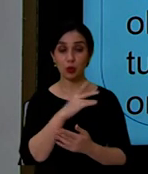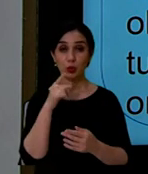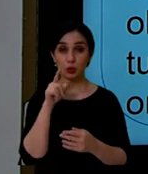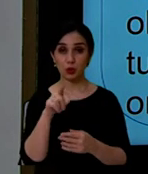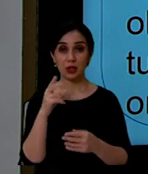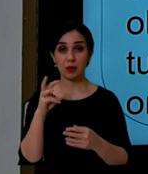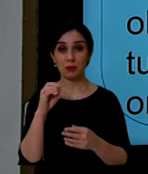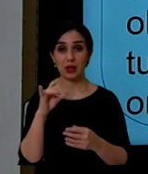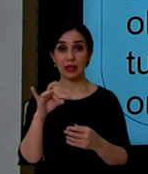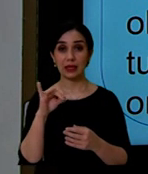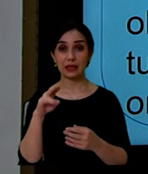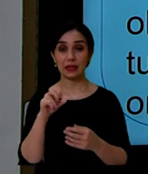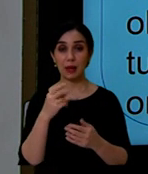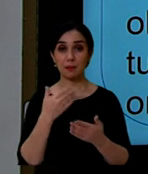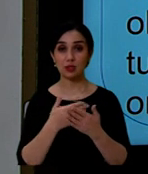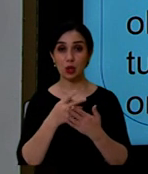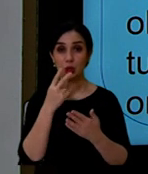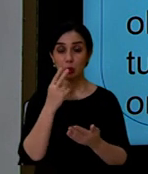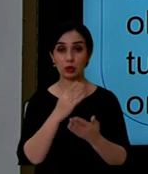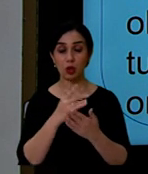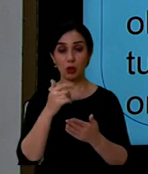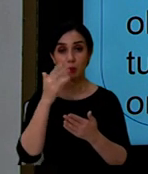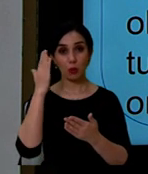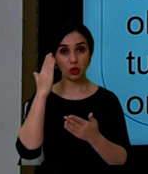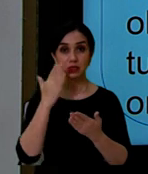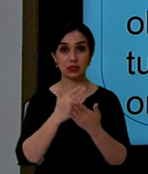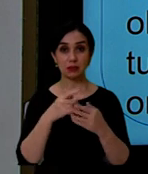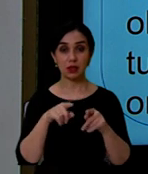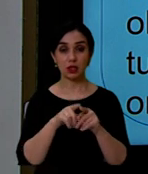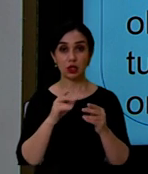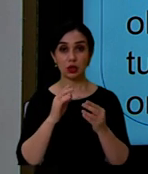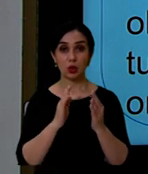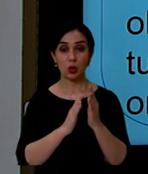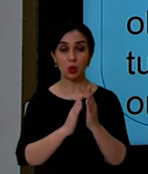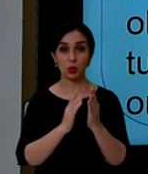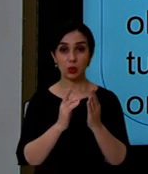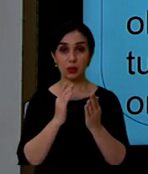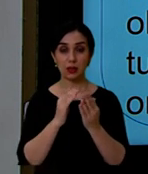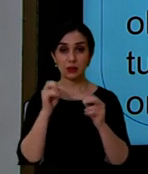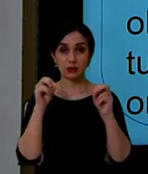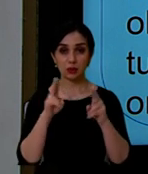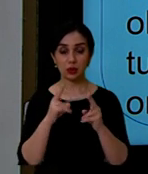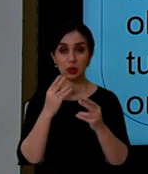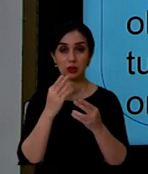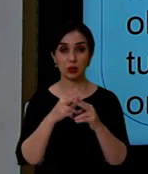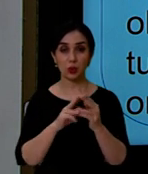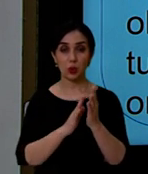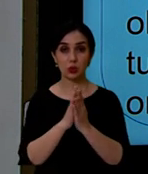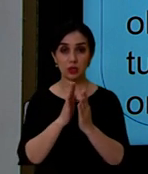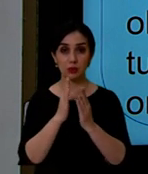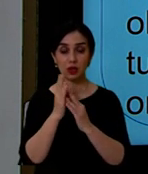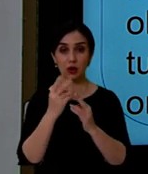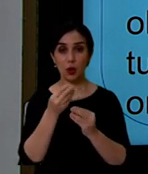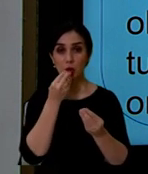siz nerida misolda ko'rib turibsiz, uning bosh qismidagi o'simtalari, ya'ni maxsus o'simtalari